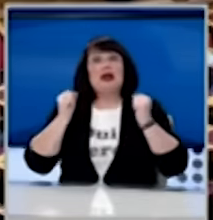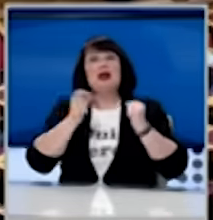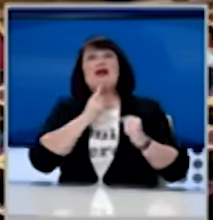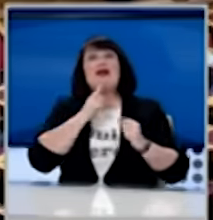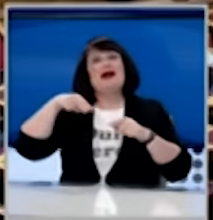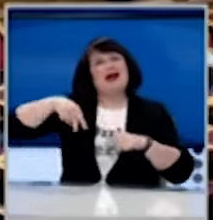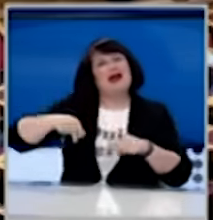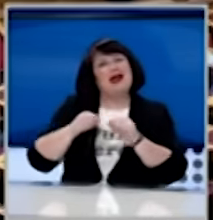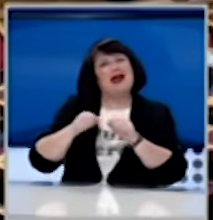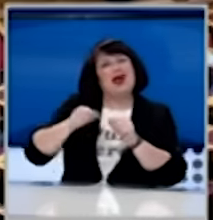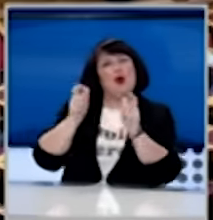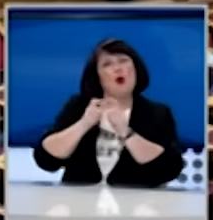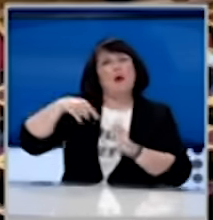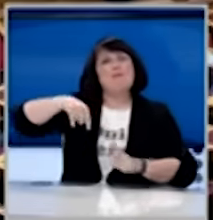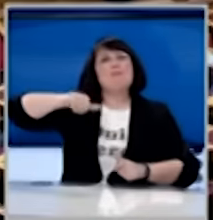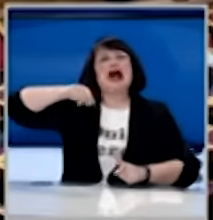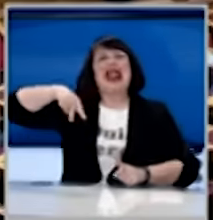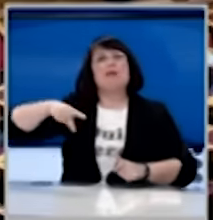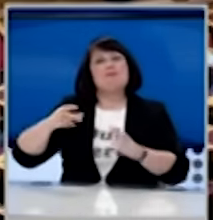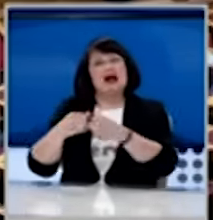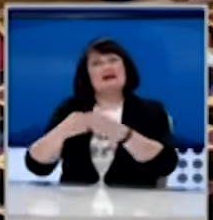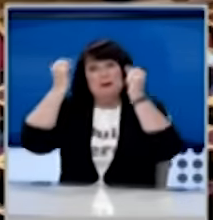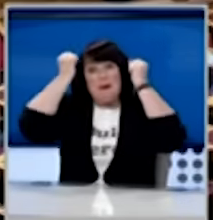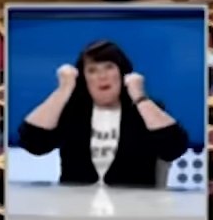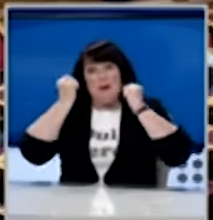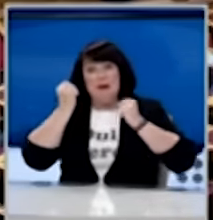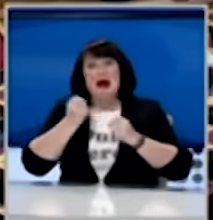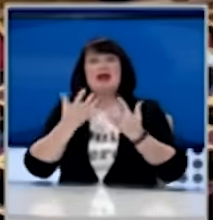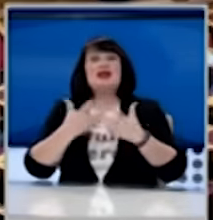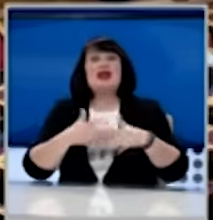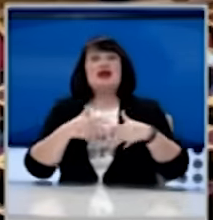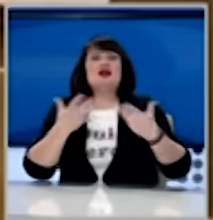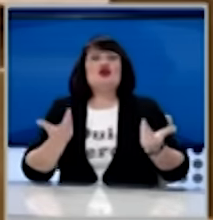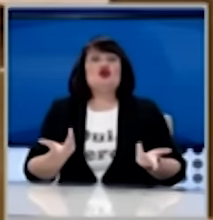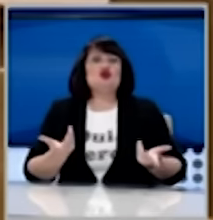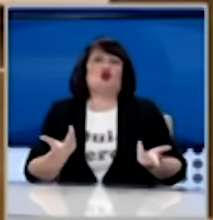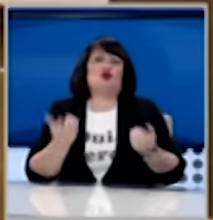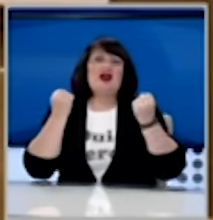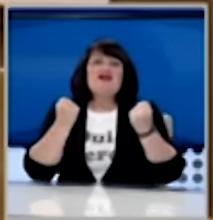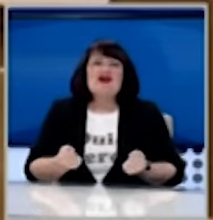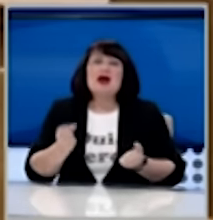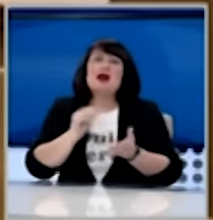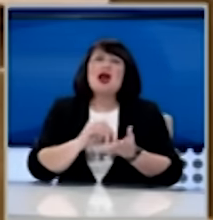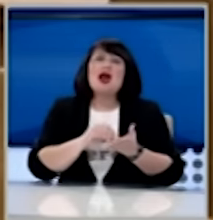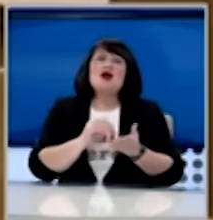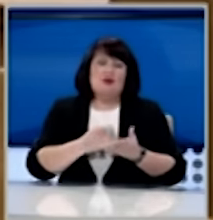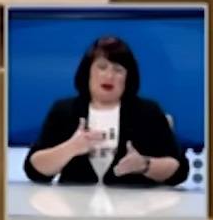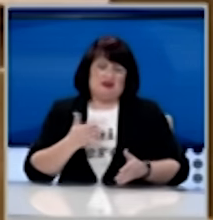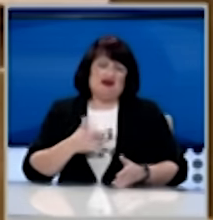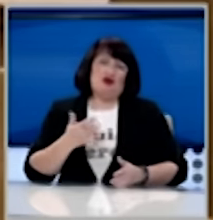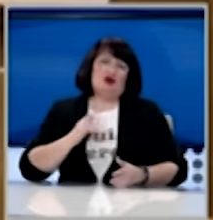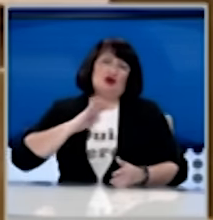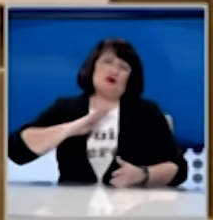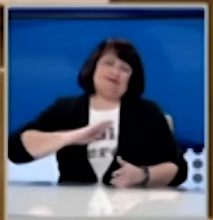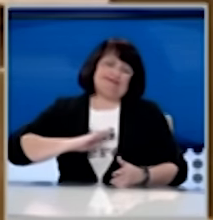παλαμά έχουν πάθει σοβαρές ζημιές δεν λειτουργούν έντονο είναι επίσης το ψυχολογικό